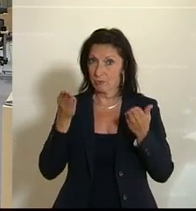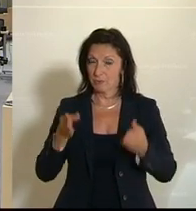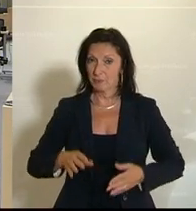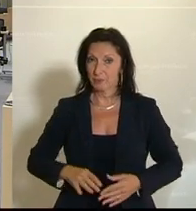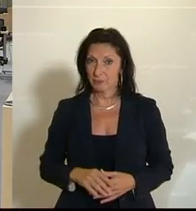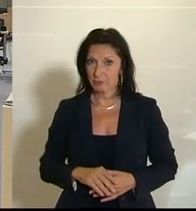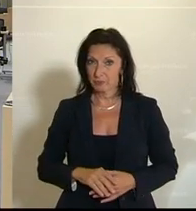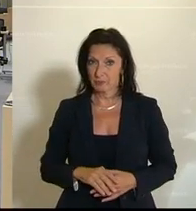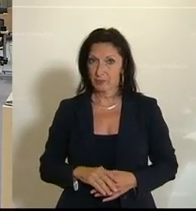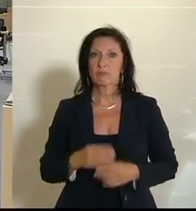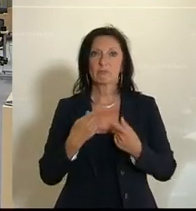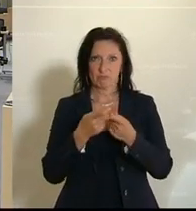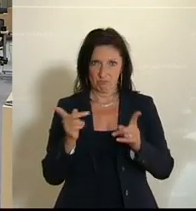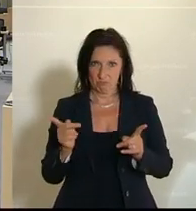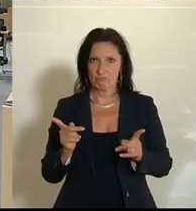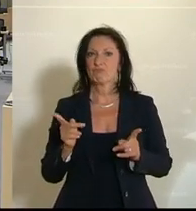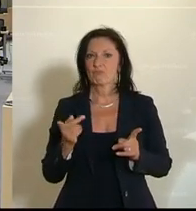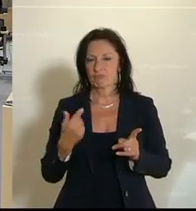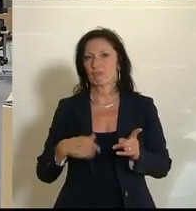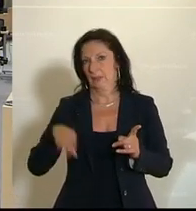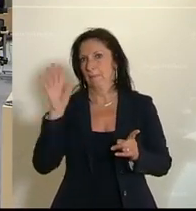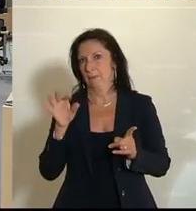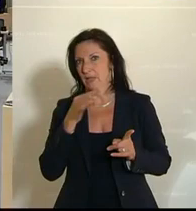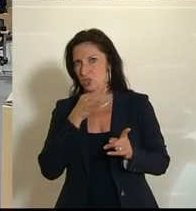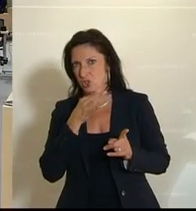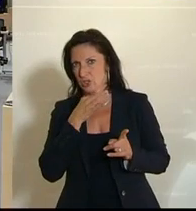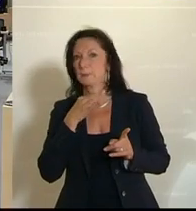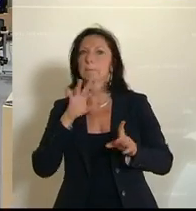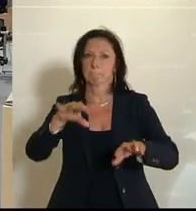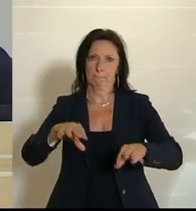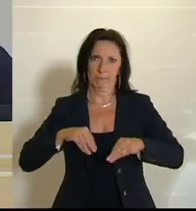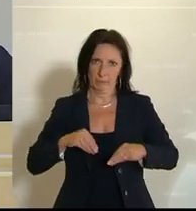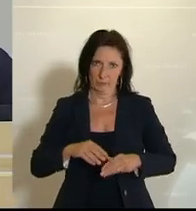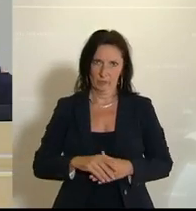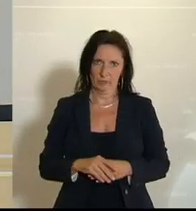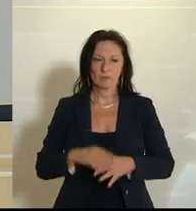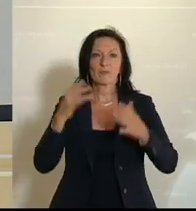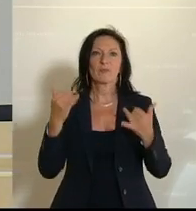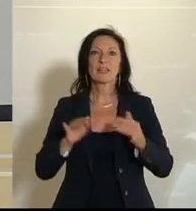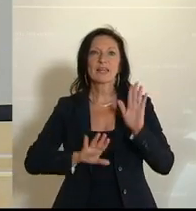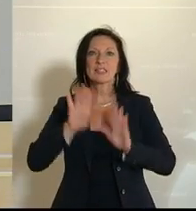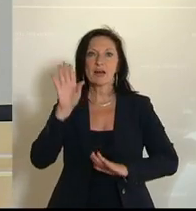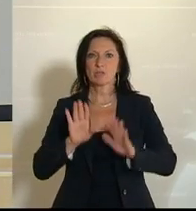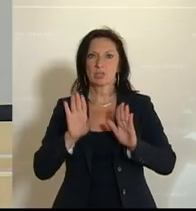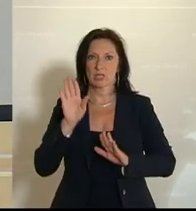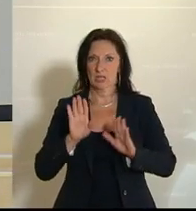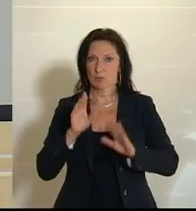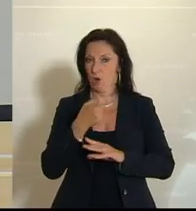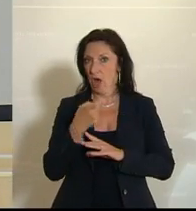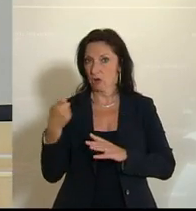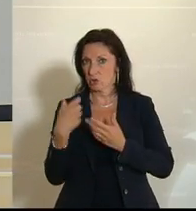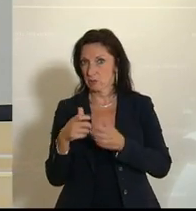der Zustimmung. Das ist mit Mehrheit so angenommen. Wir kommen zur Abstimmung über die, dem